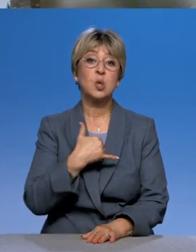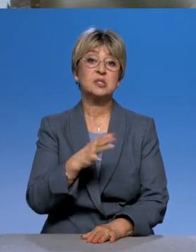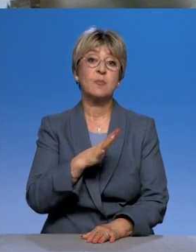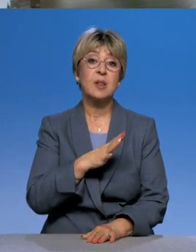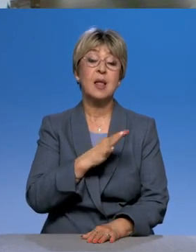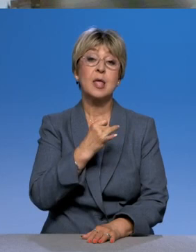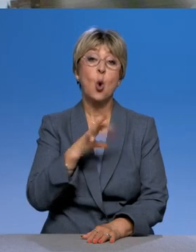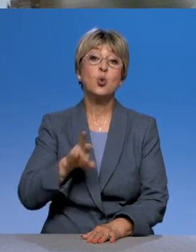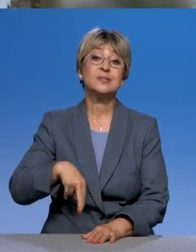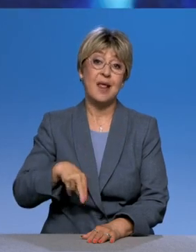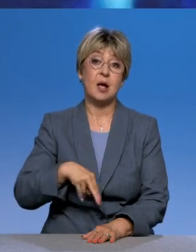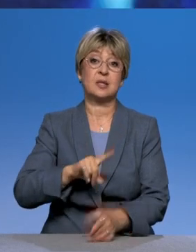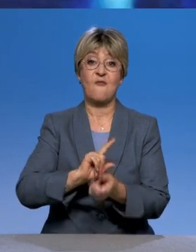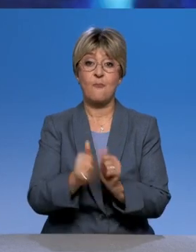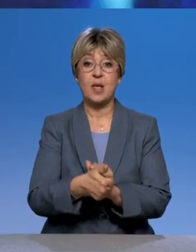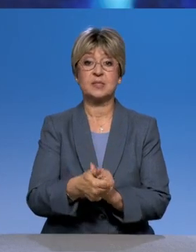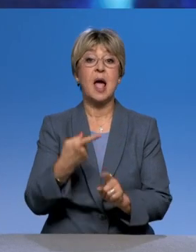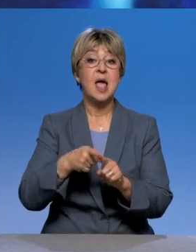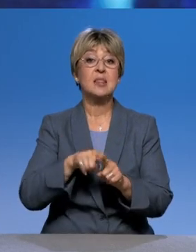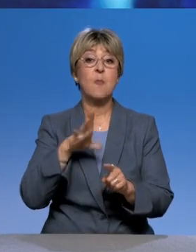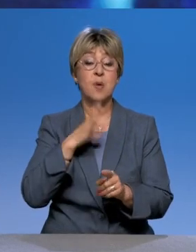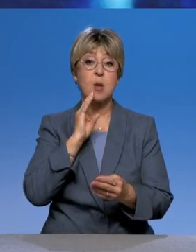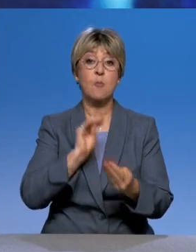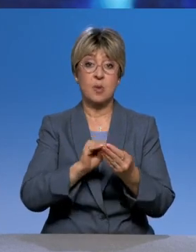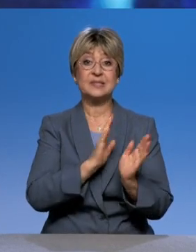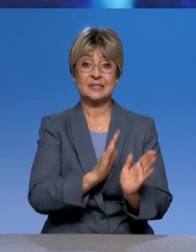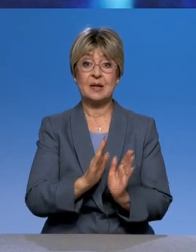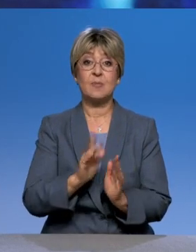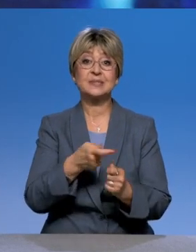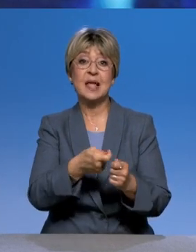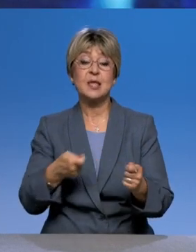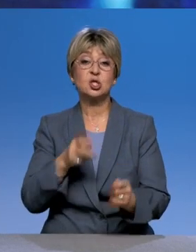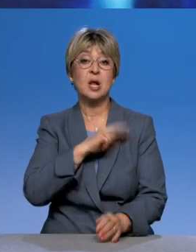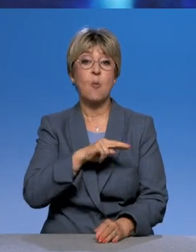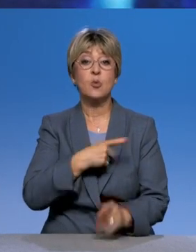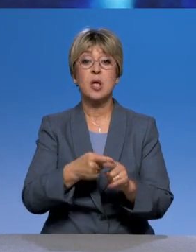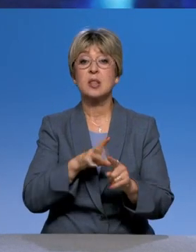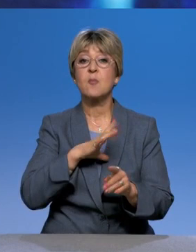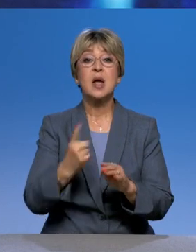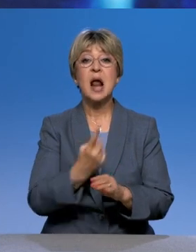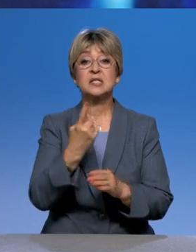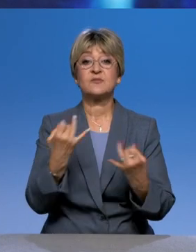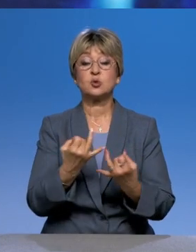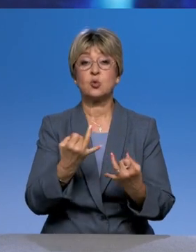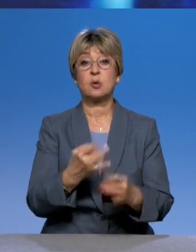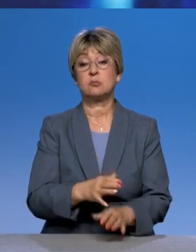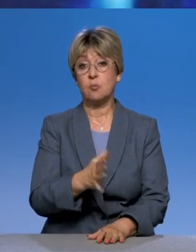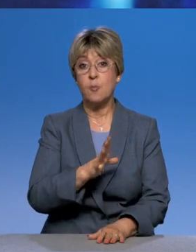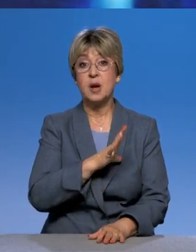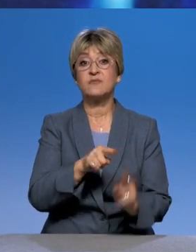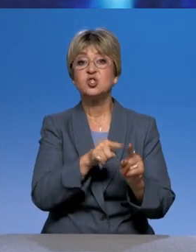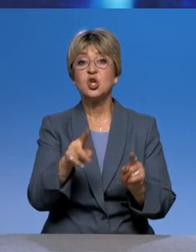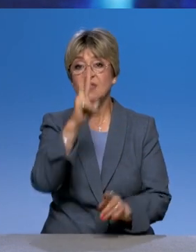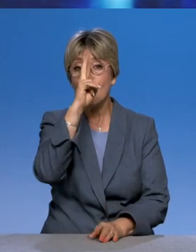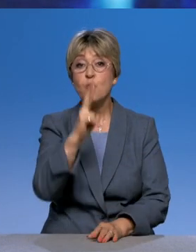исполняющий директор. Татьяна, а это было систематически вот такие вот задержки на работе, или это была разовая история? Были в течение